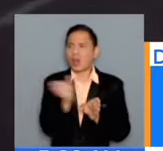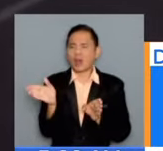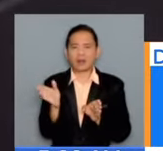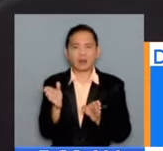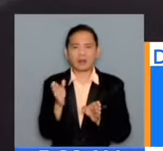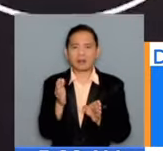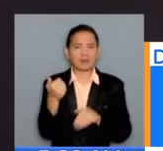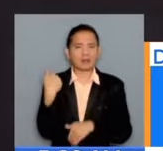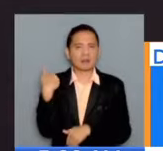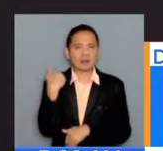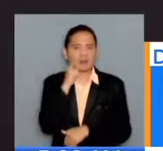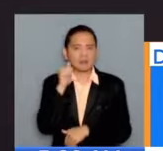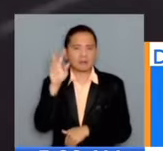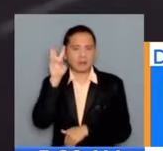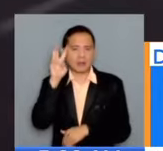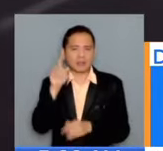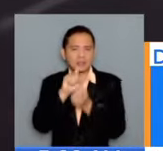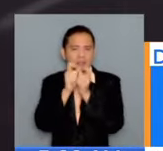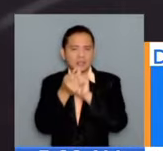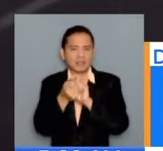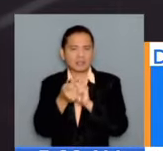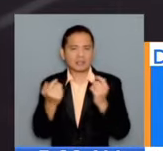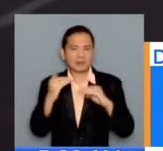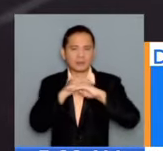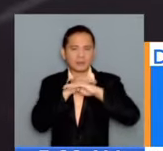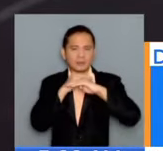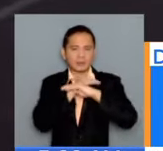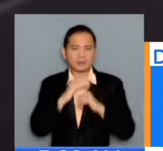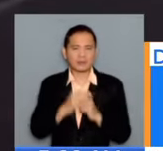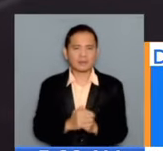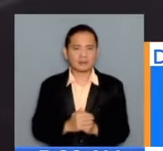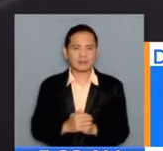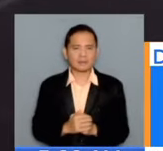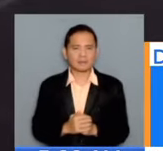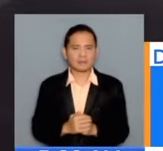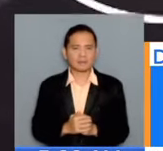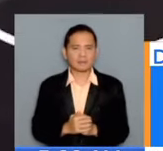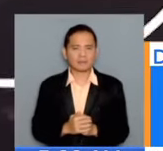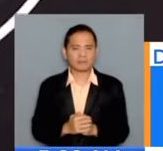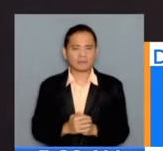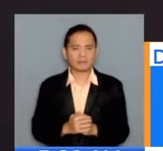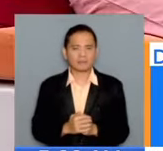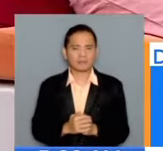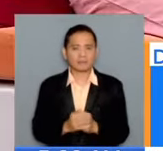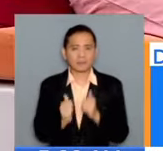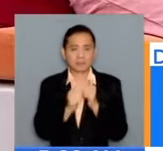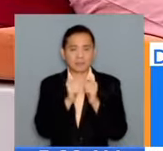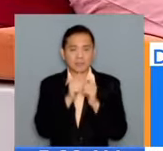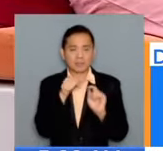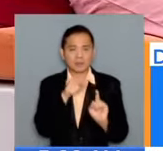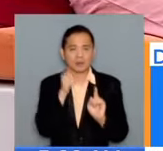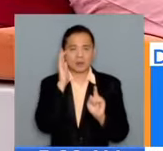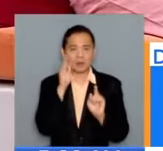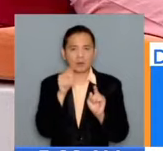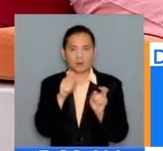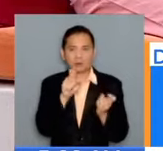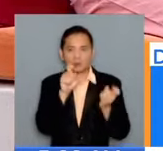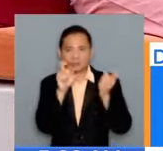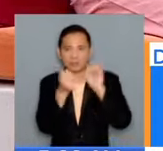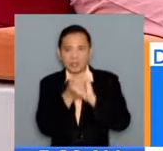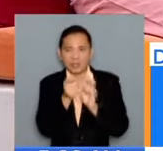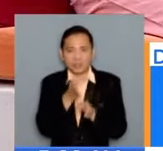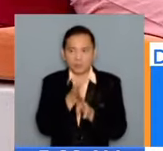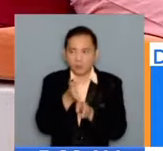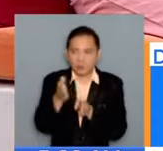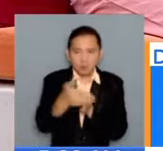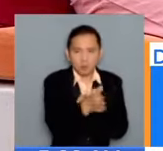Hindi, may nakalagay doon na biglang magiging puti. Ibig sabihin, magbabago ka ng ruta. Ewan ko lang bakit. Baka may mali doon